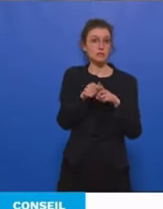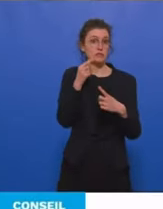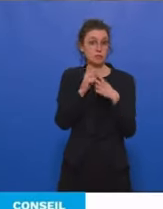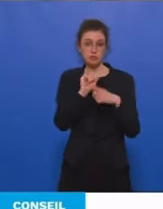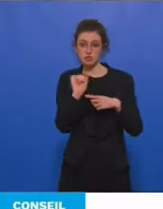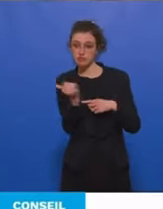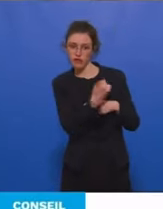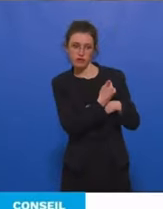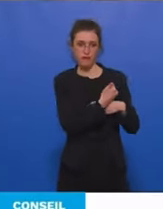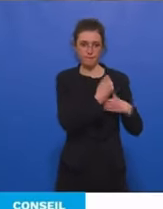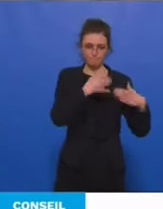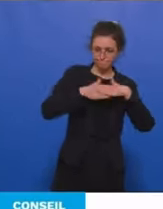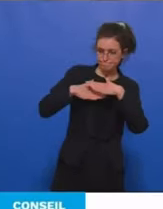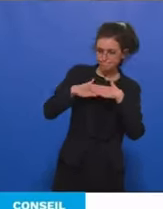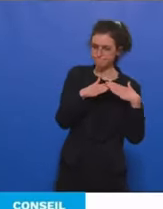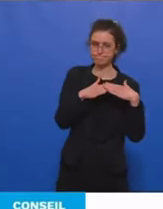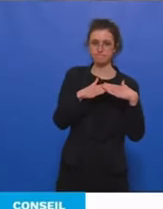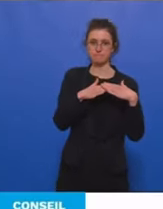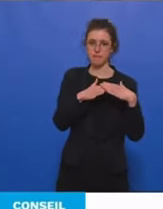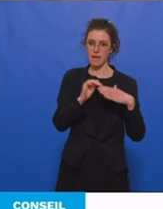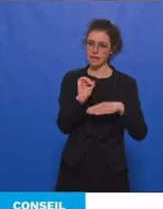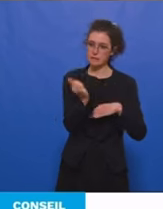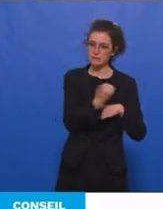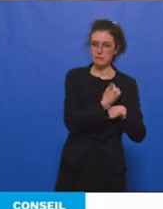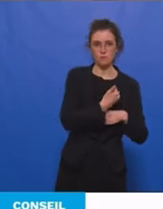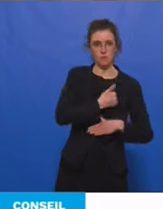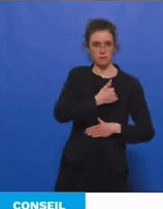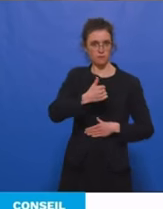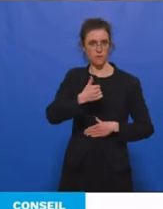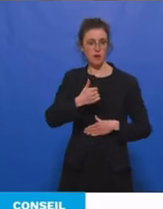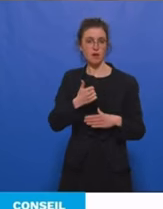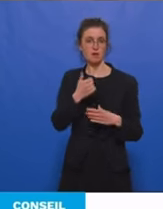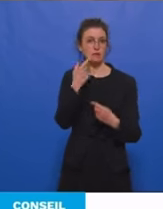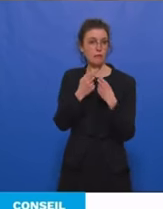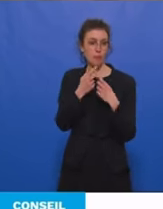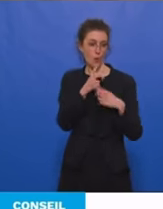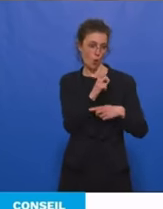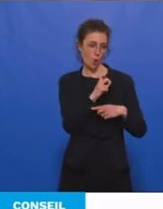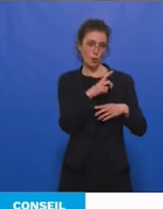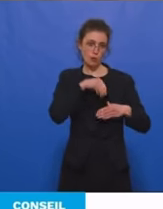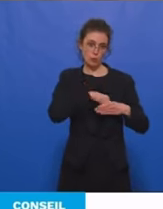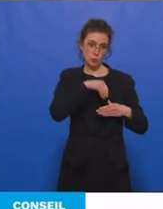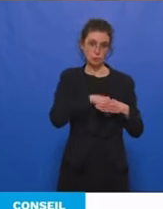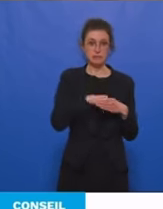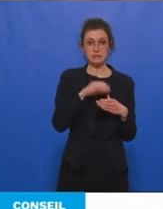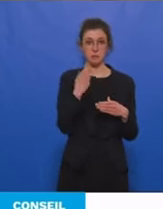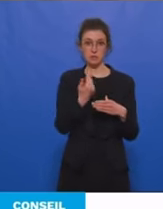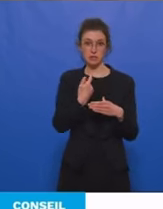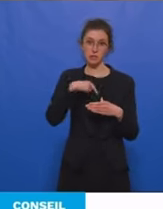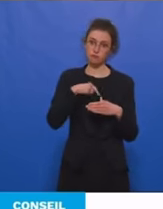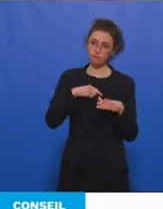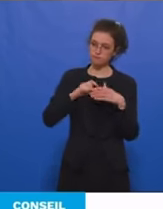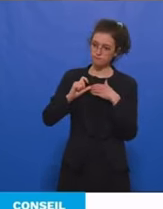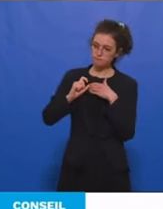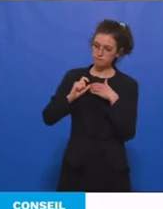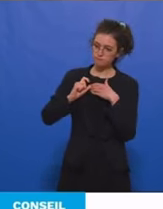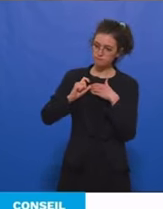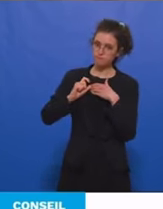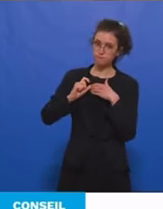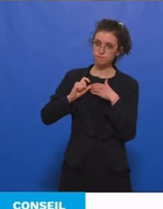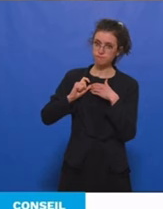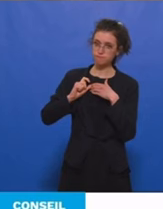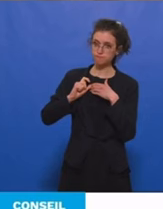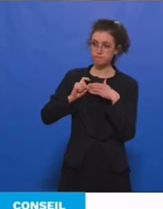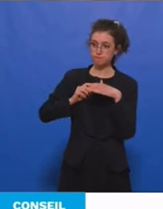les gestes d'économie d'eau, et c'est ce que nous faisons à travers la mesure d'aide pour l'acquisition de récupérateurs